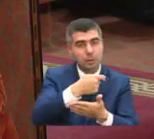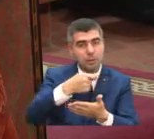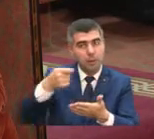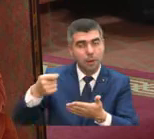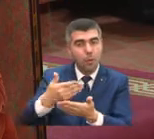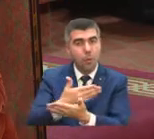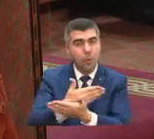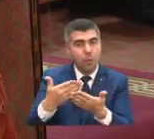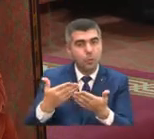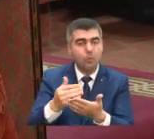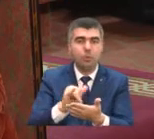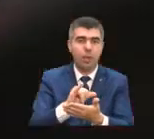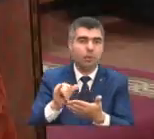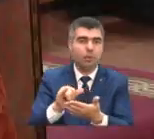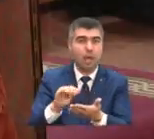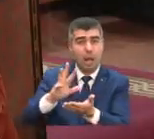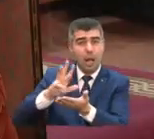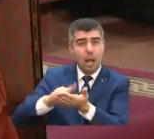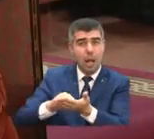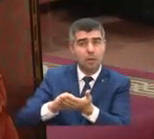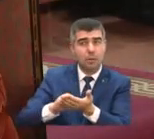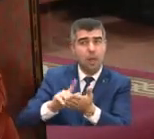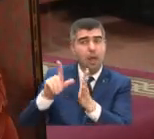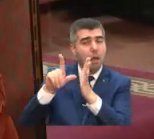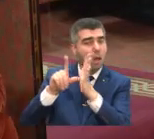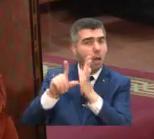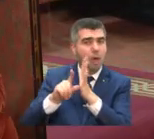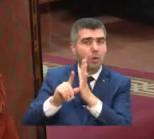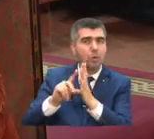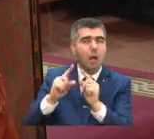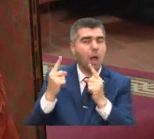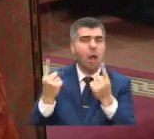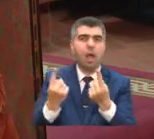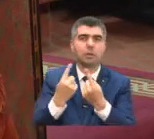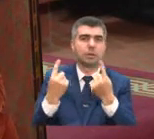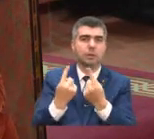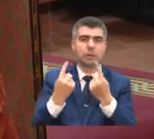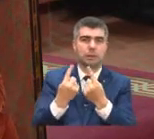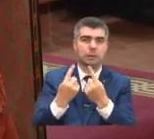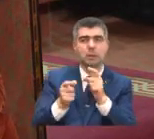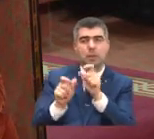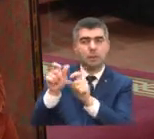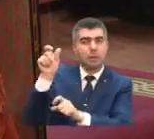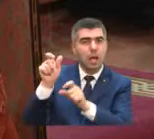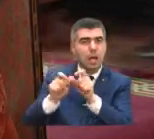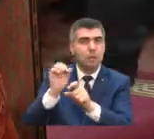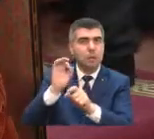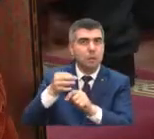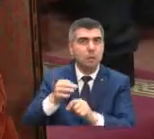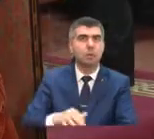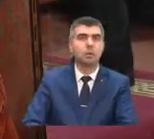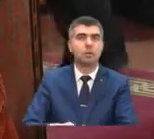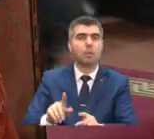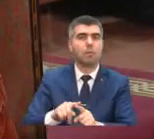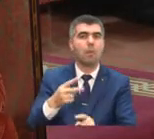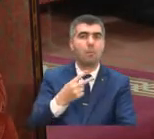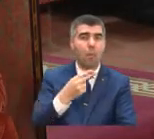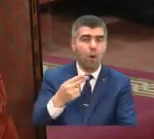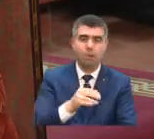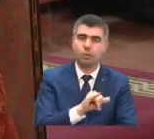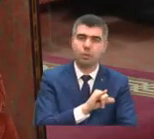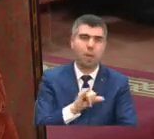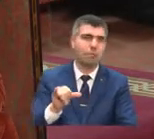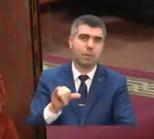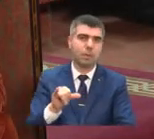حرمش شي مغربي من المنطقه الوطنيه، ما كايناش هذه، عموما تحرم شي مواطن من المنطقه الوطنيه، هذه ما فيهاش نزاع،